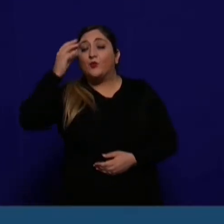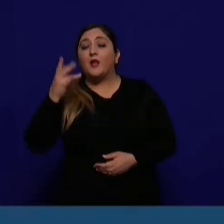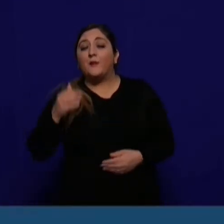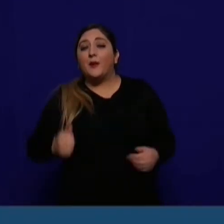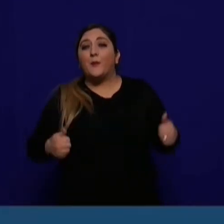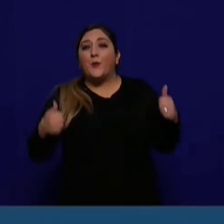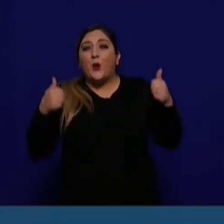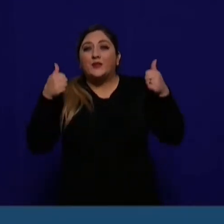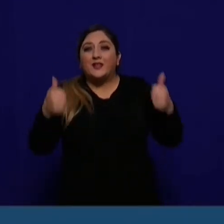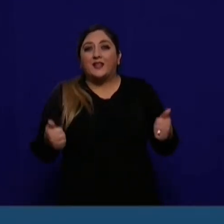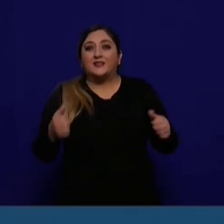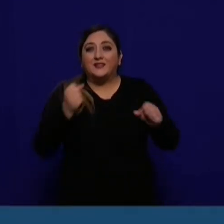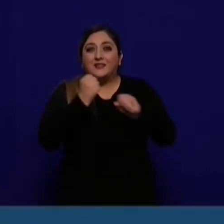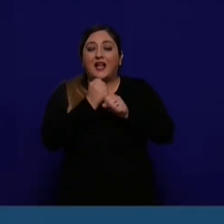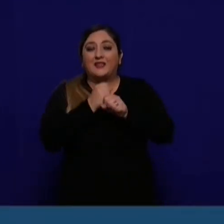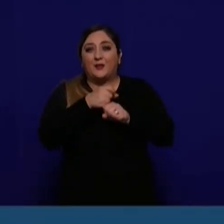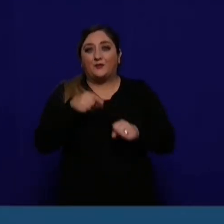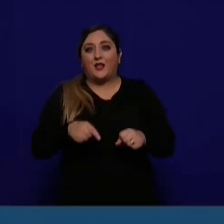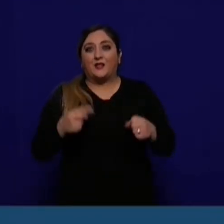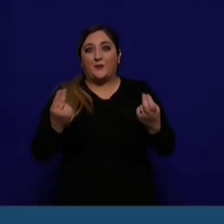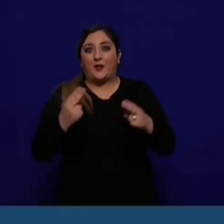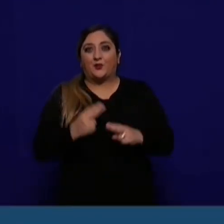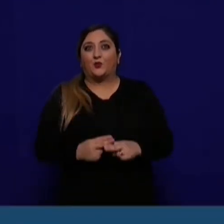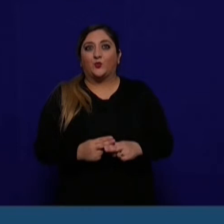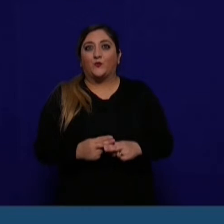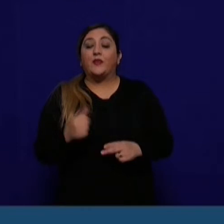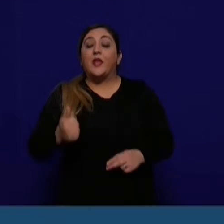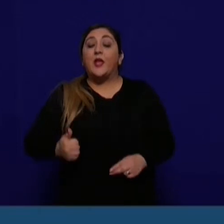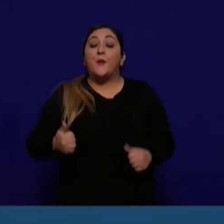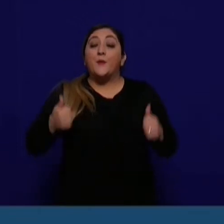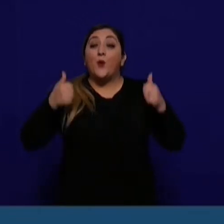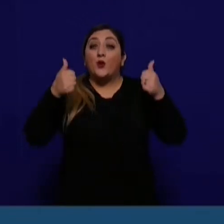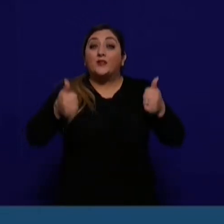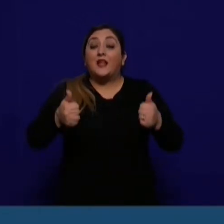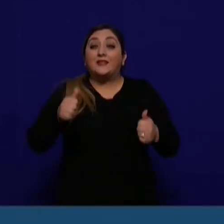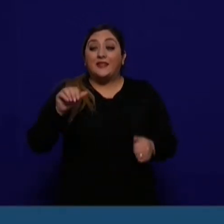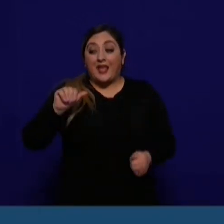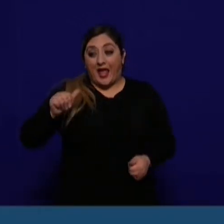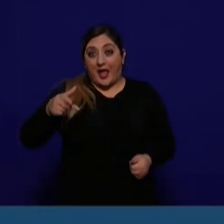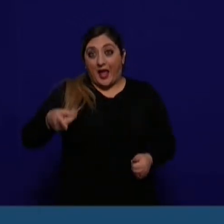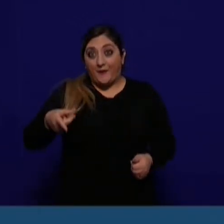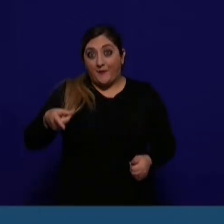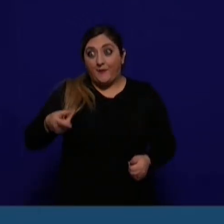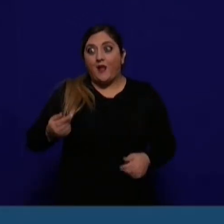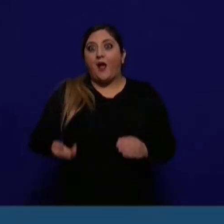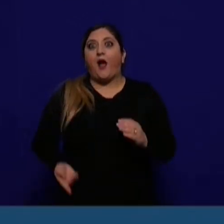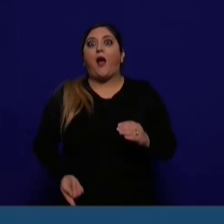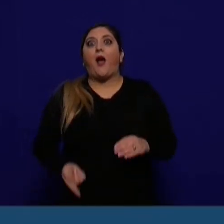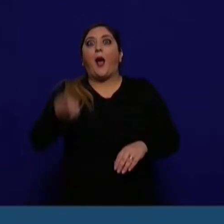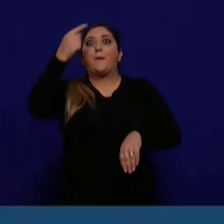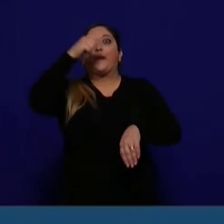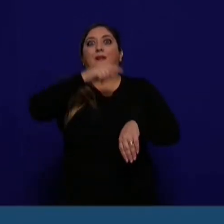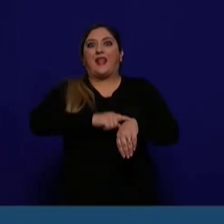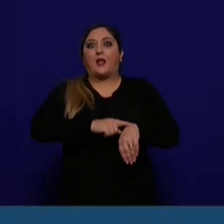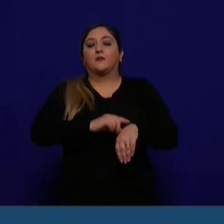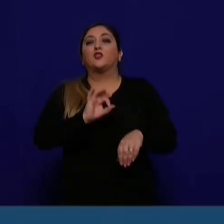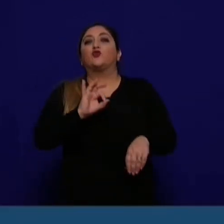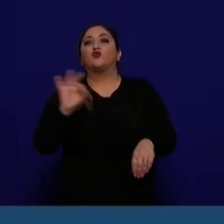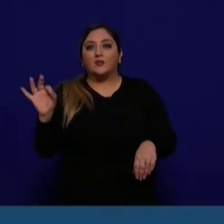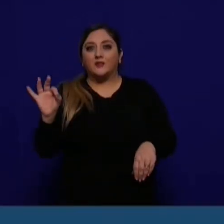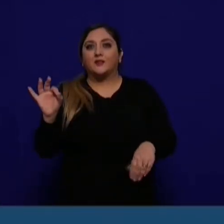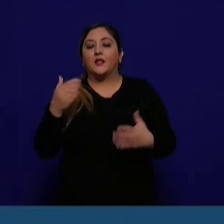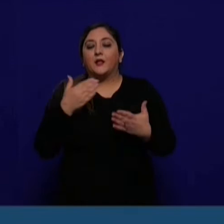tista' taħdem b'dan il-mod, importanti li nupdatejaw l-application fuq il-mobile tagħna. Jekk inti għandek